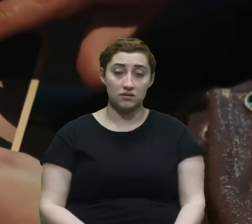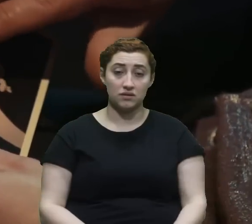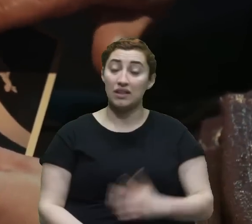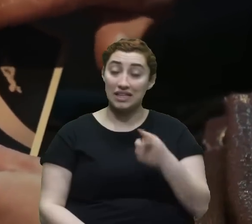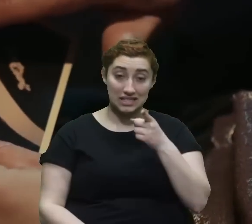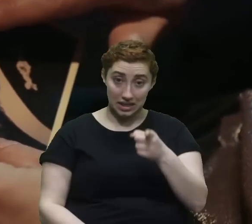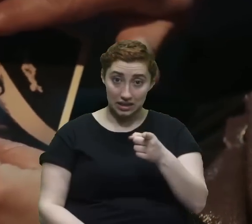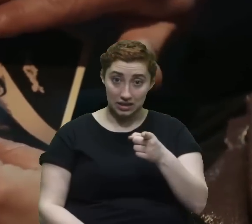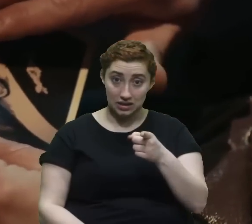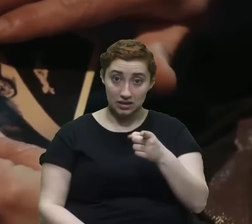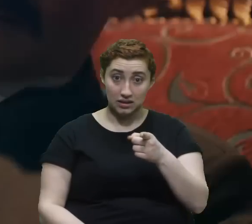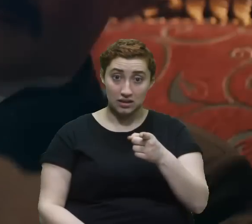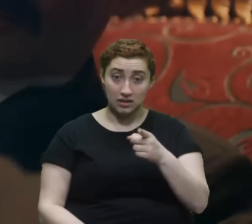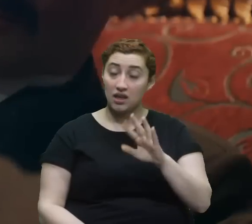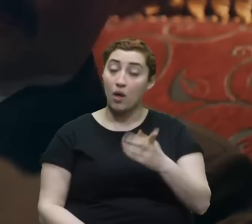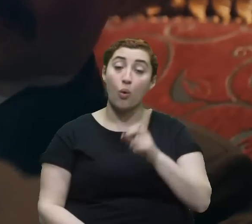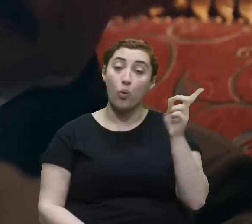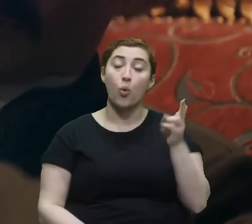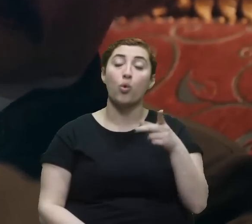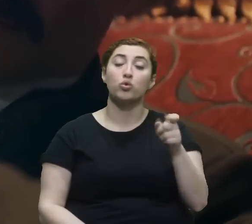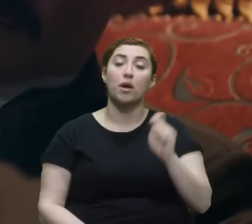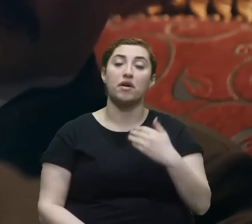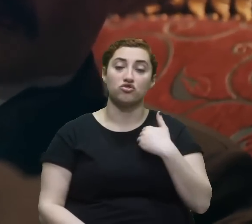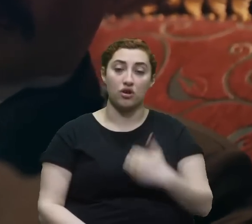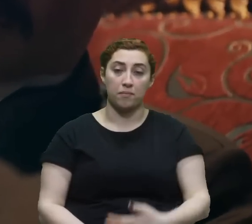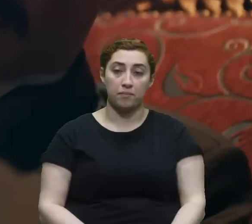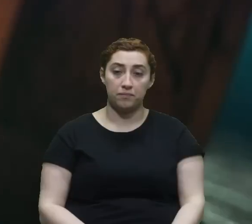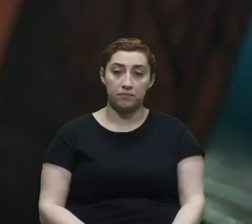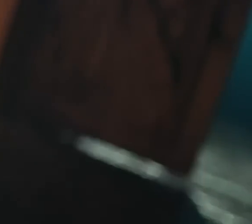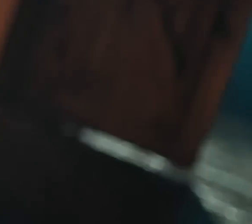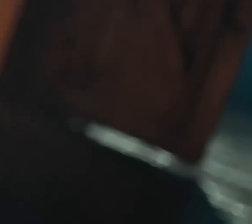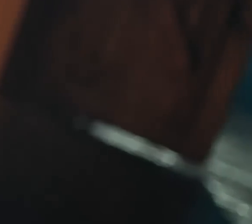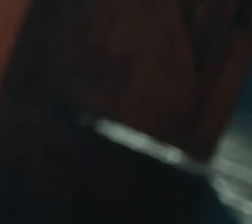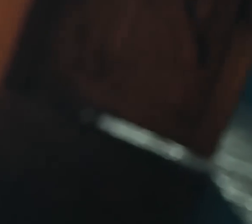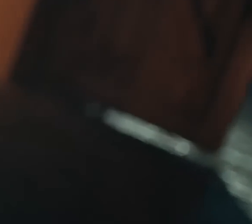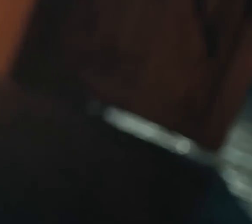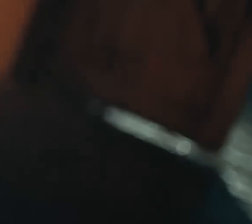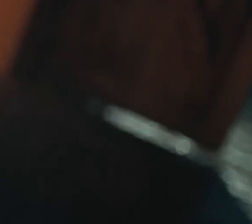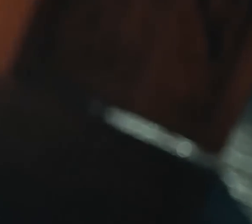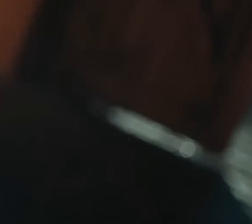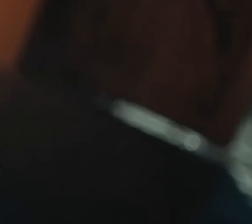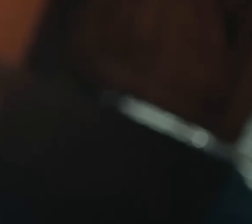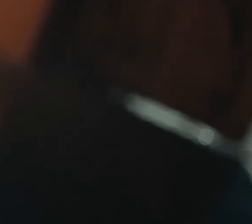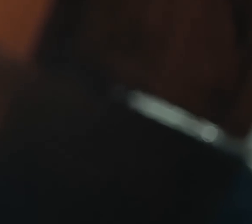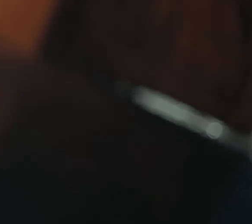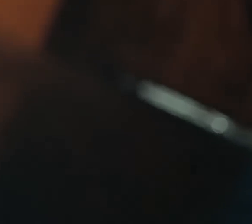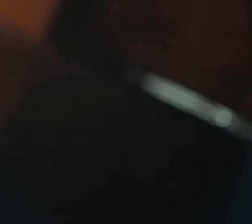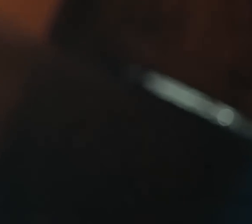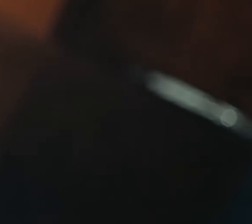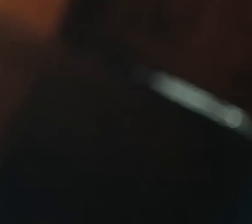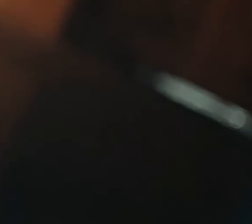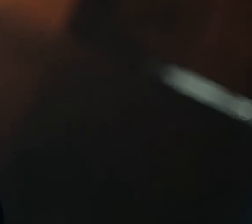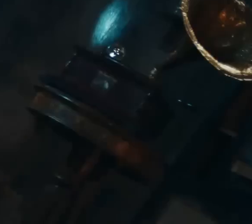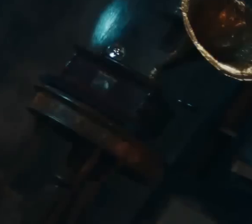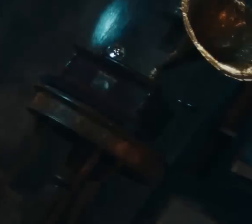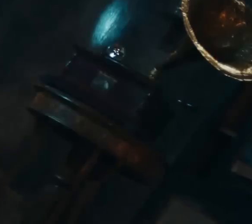ya seni ya da onu öldüreceğim. Süreyya bağlı olan ellerini yumruk yapmış. Tüm